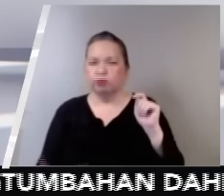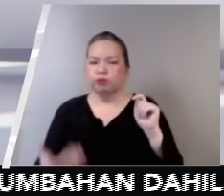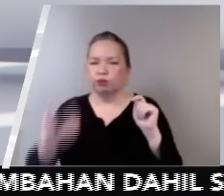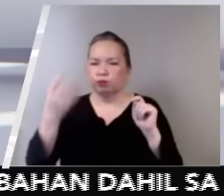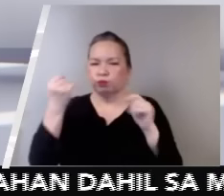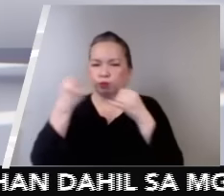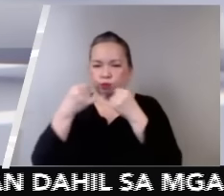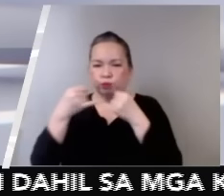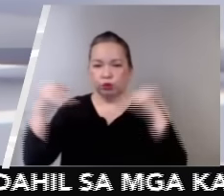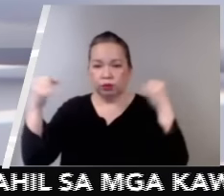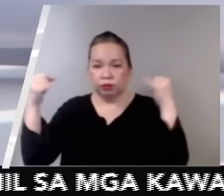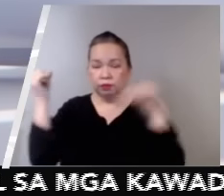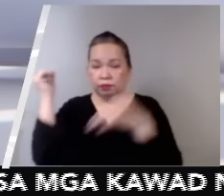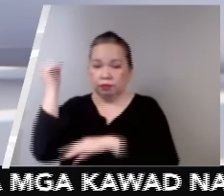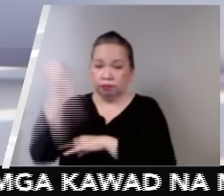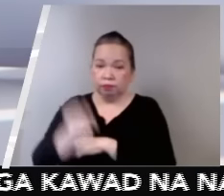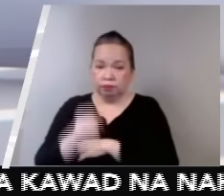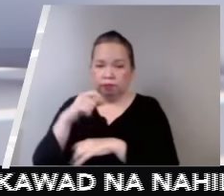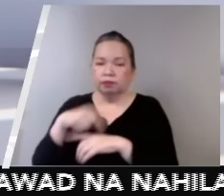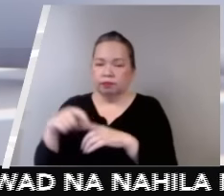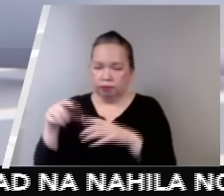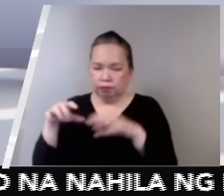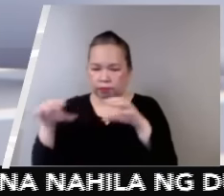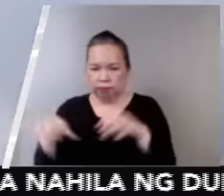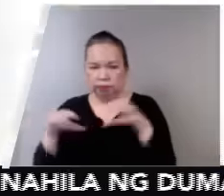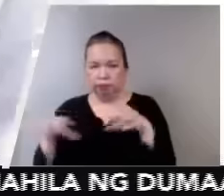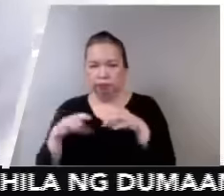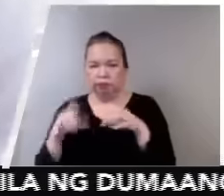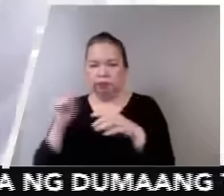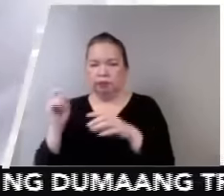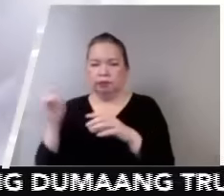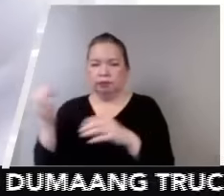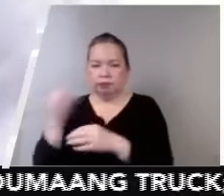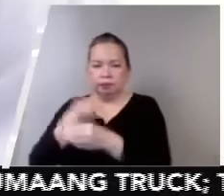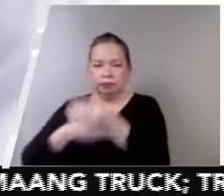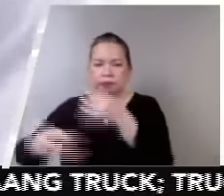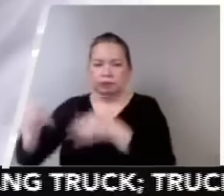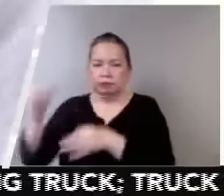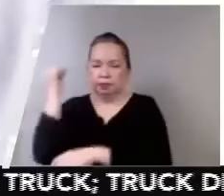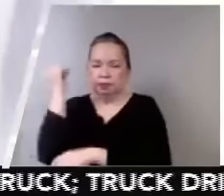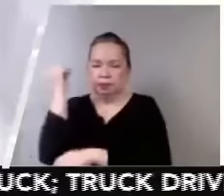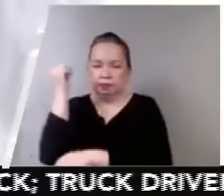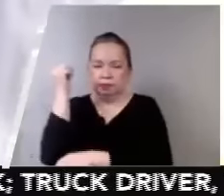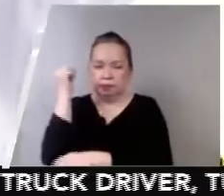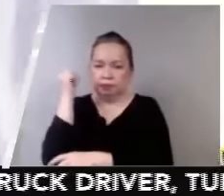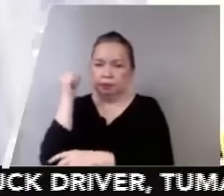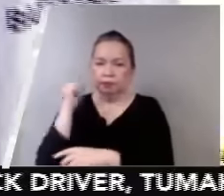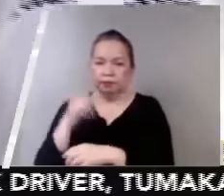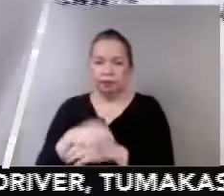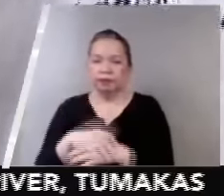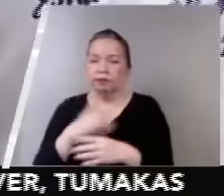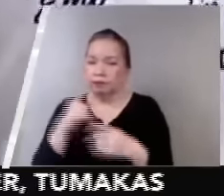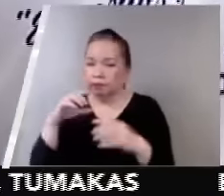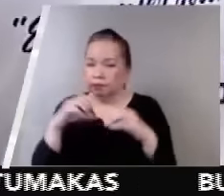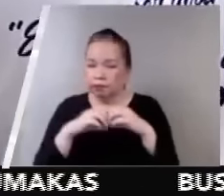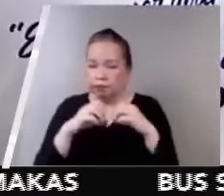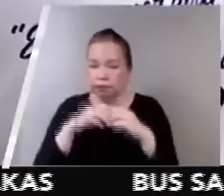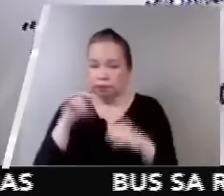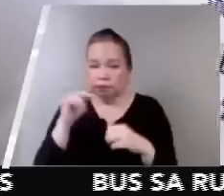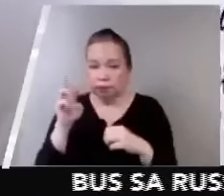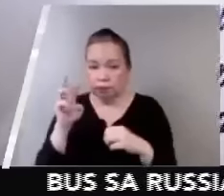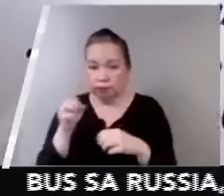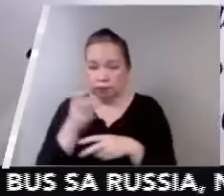raw ito ng kanilang teams para agarang mapalitan ang poste para sa GMA integrated news bernadet reyz nakatutok